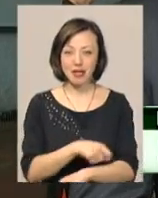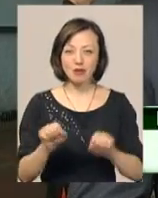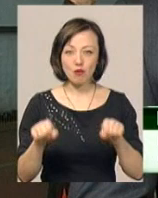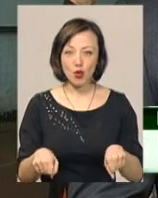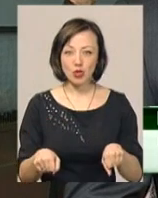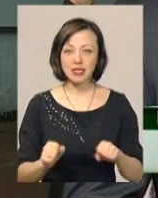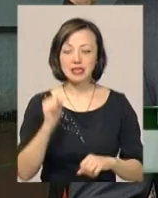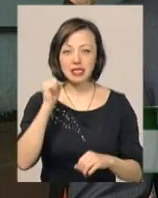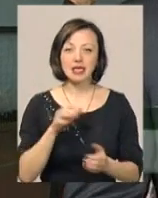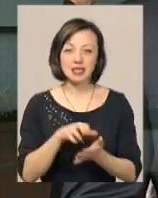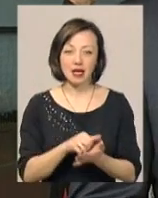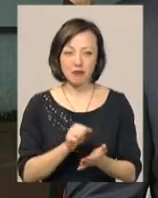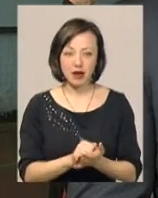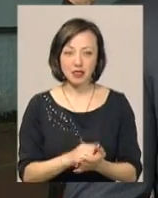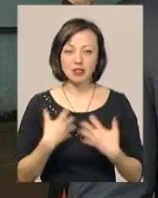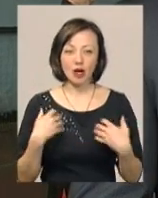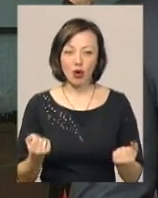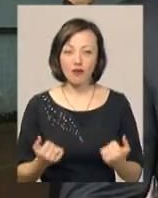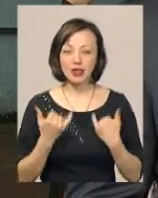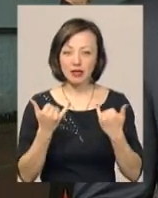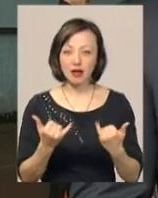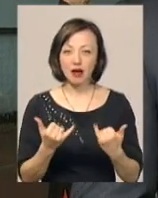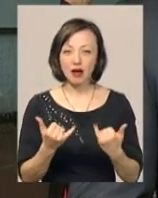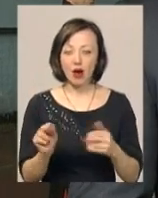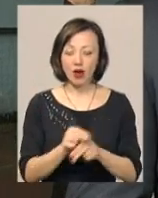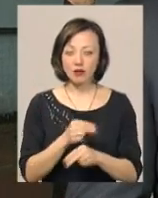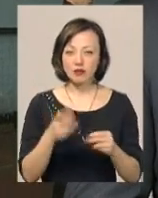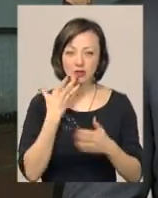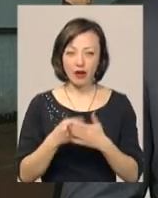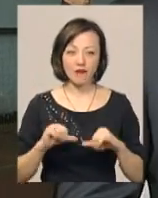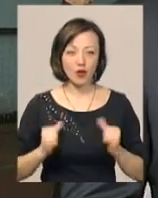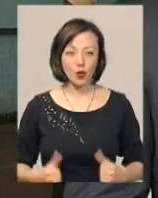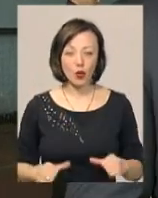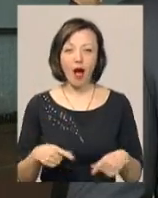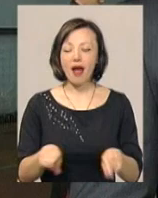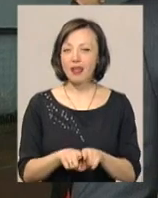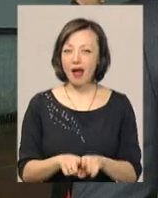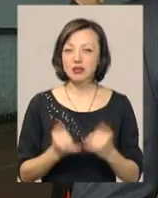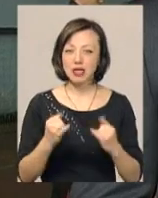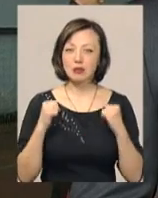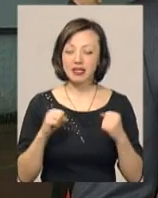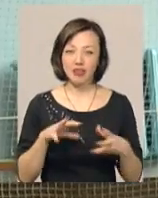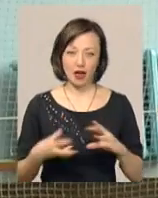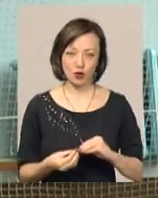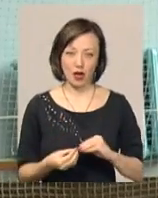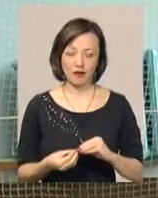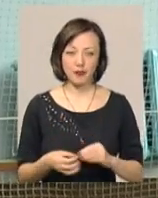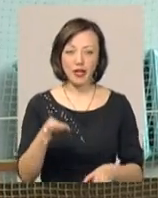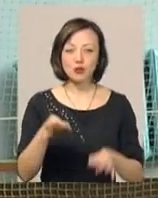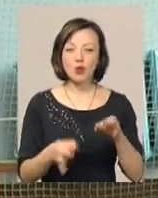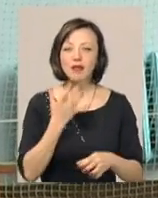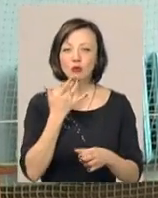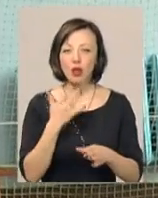з гірі займатися. Здоров'я для коректировки своєї фігури, а також для спортивних результатів. Суддя